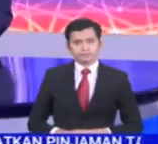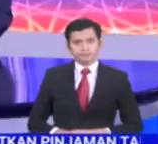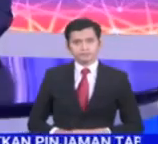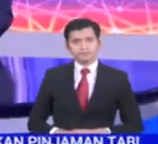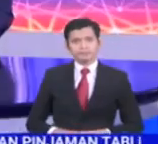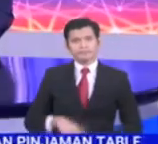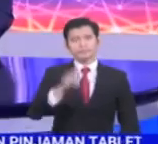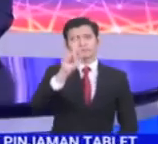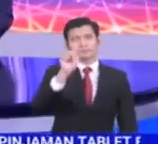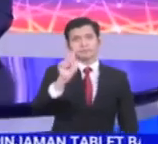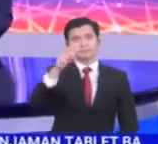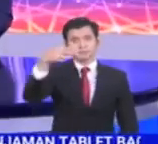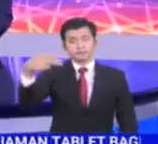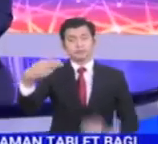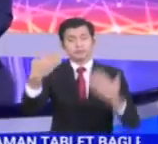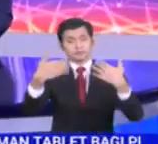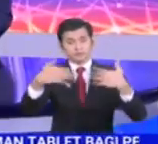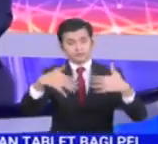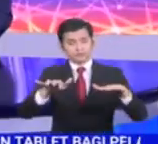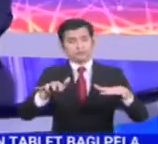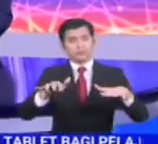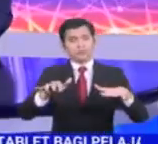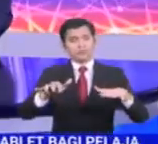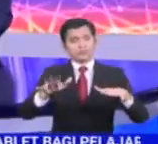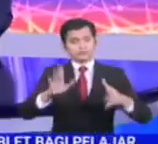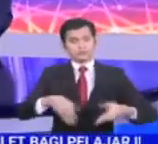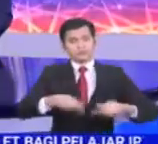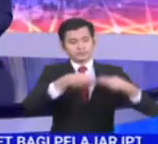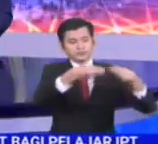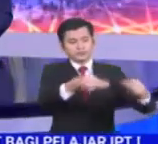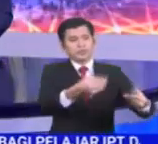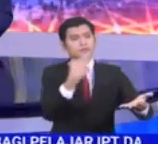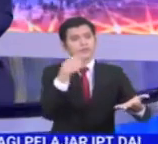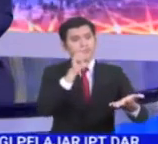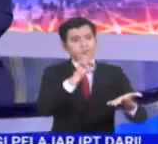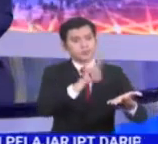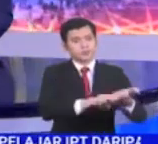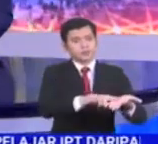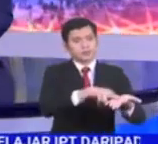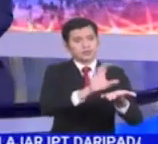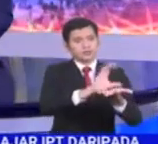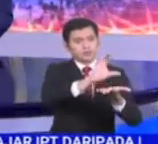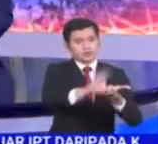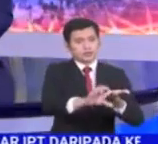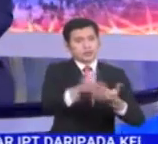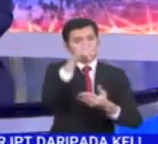Lembaga Tabung Haji TH telah mengeluarkan surat tawaran tunai haji kepada